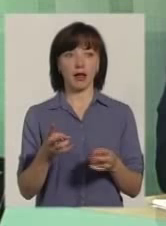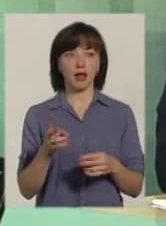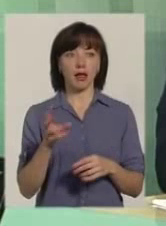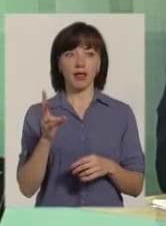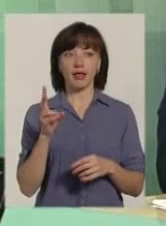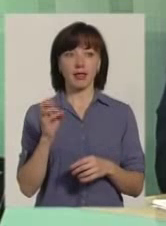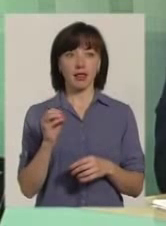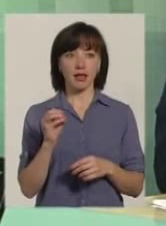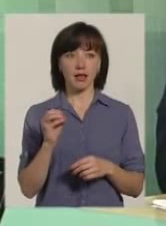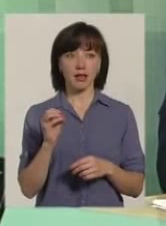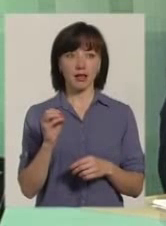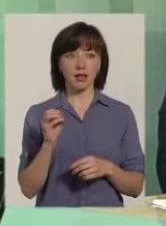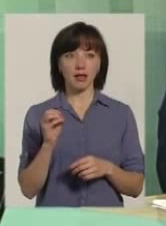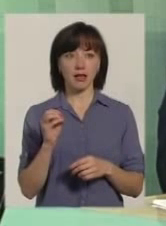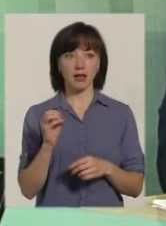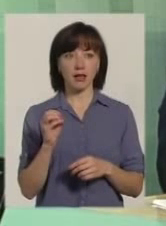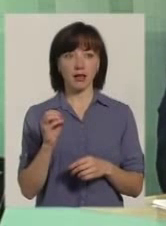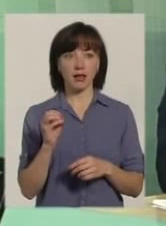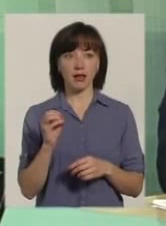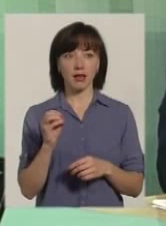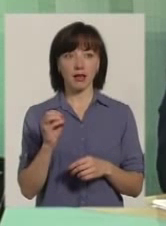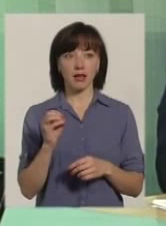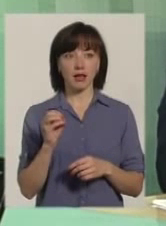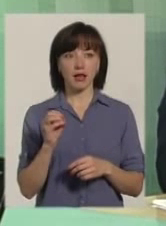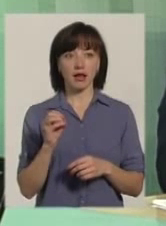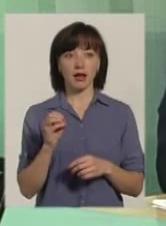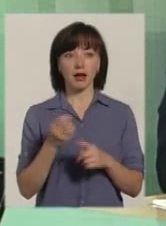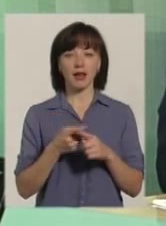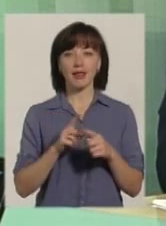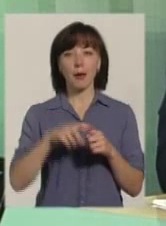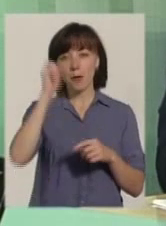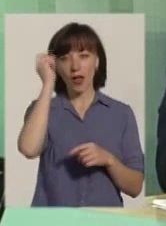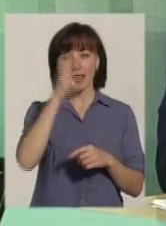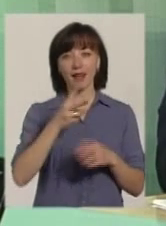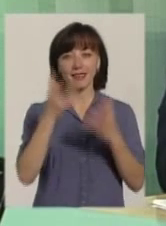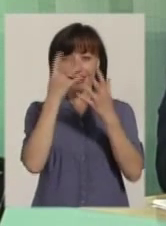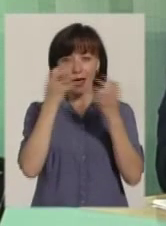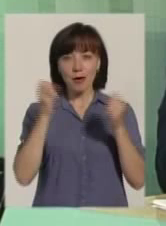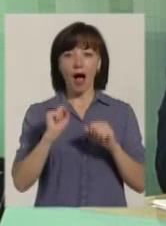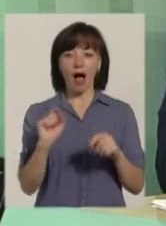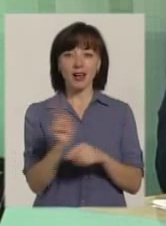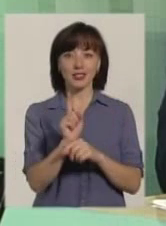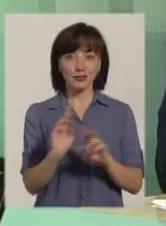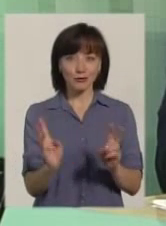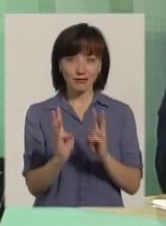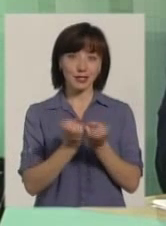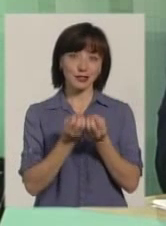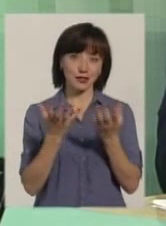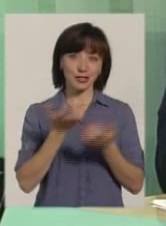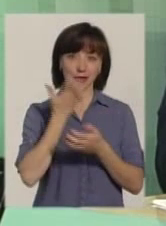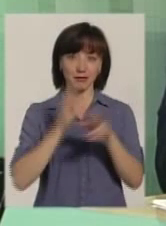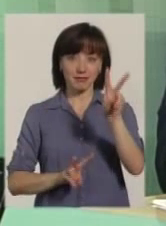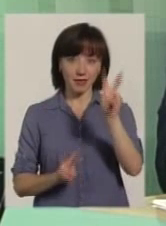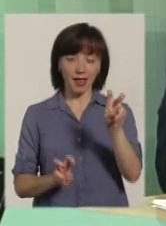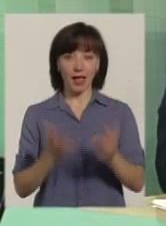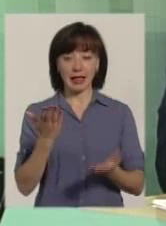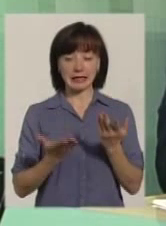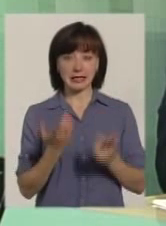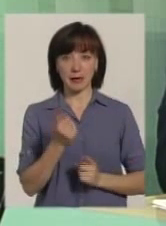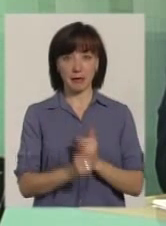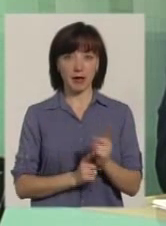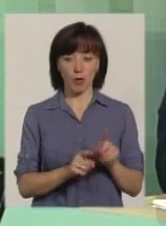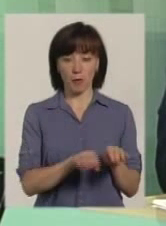темряву, а палити свічку, від неї стає світліше і тепліше. І от цей переломний етап, якщо ми